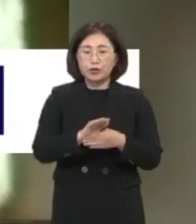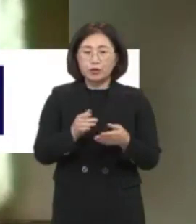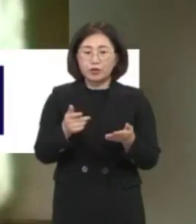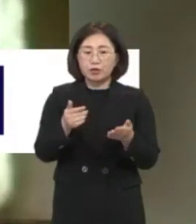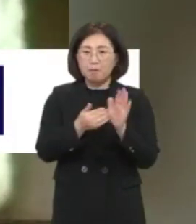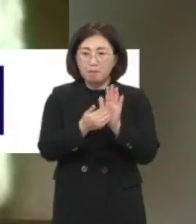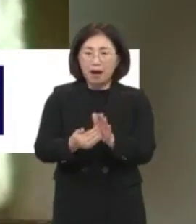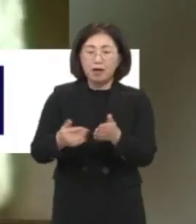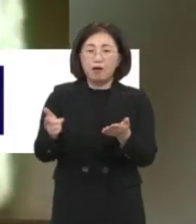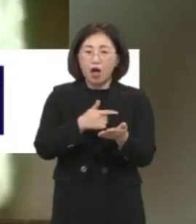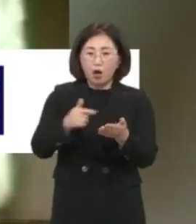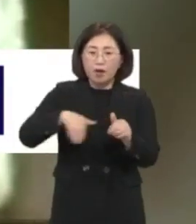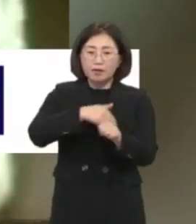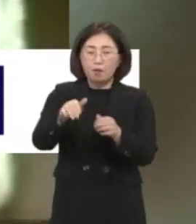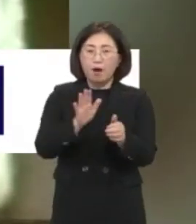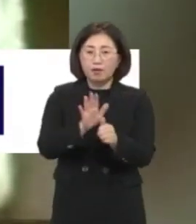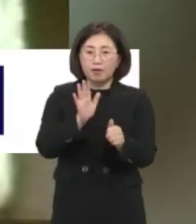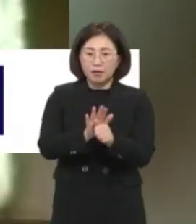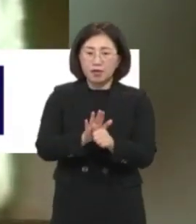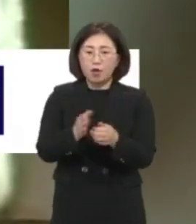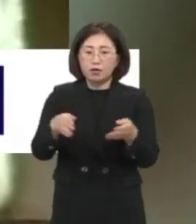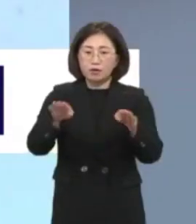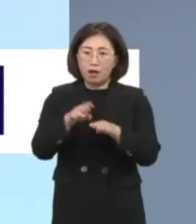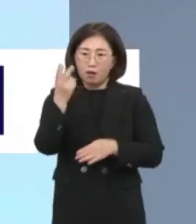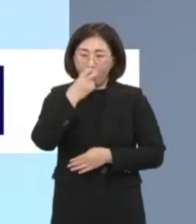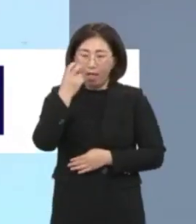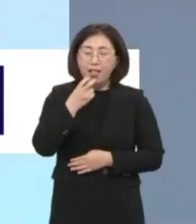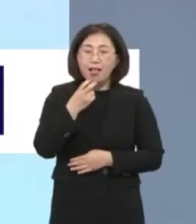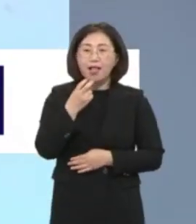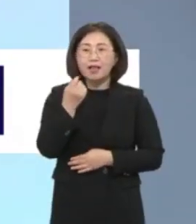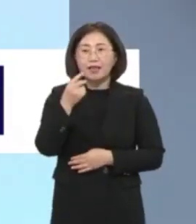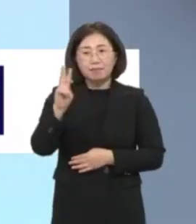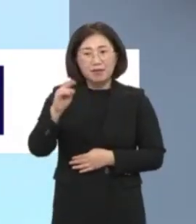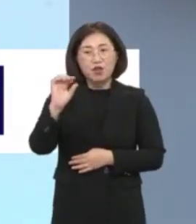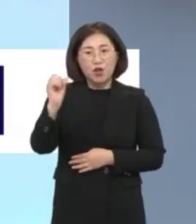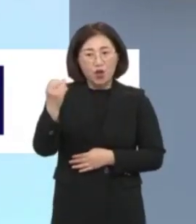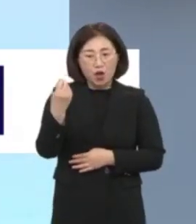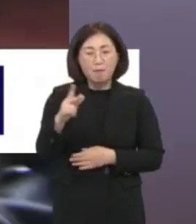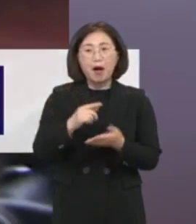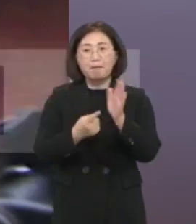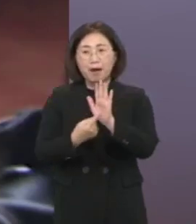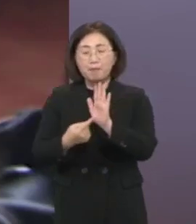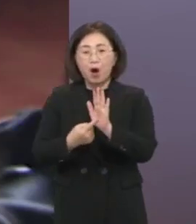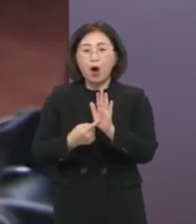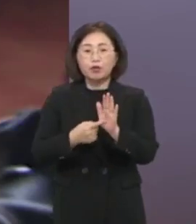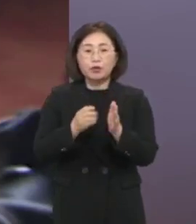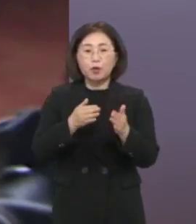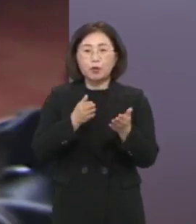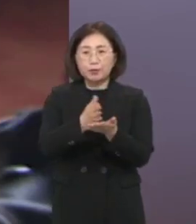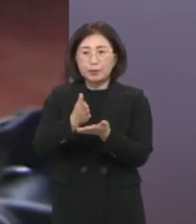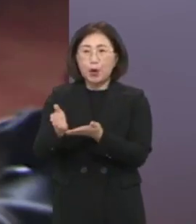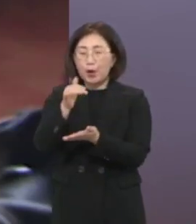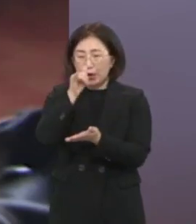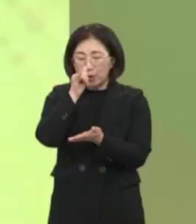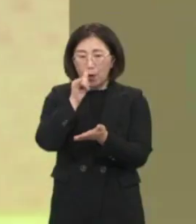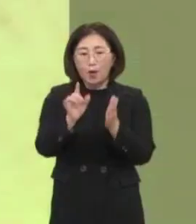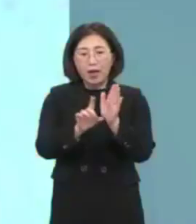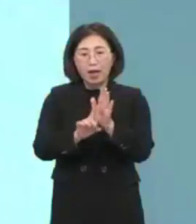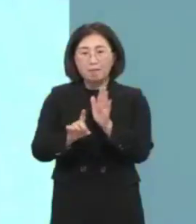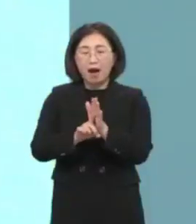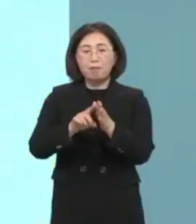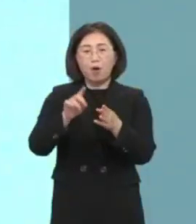보건방역반과 상황지원, 소관시설관리, 언론대응반 등으로 구성됐으며 방제와 소독지원, 예방홍보,